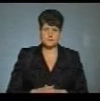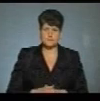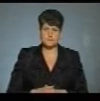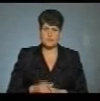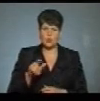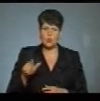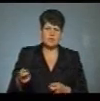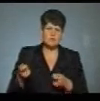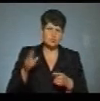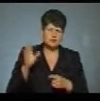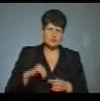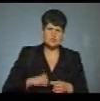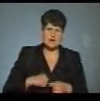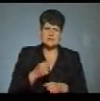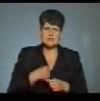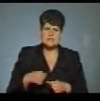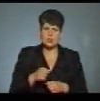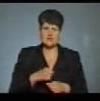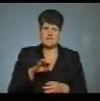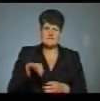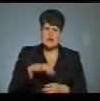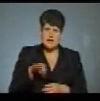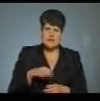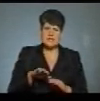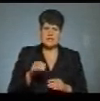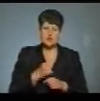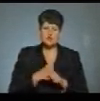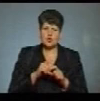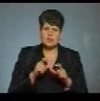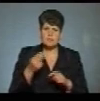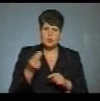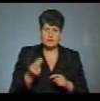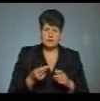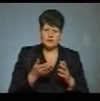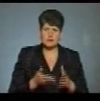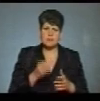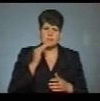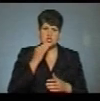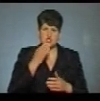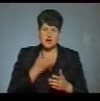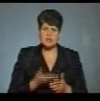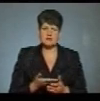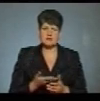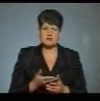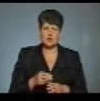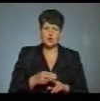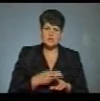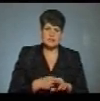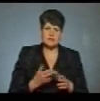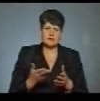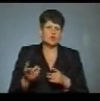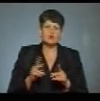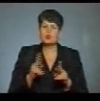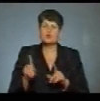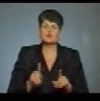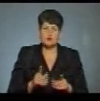Люди приносили все – сало, закрутки, варення, діти – шоколадки, малювали малюнки, печення, носки якісь. Ну, хто що